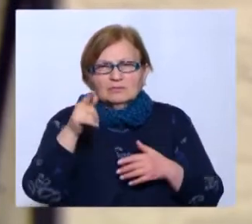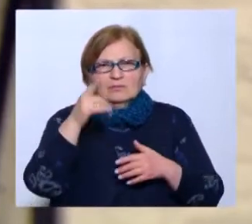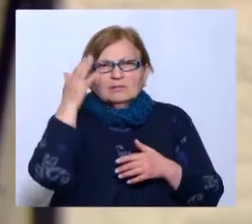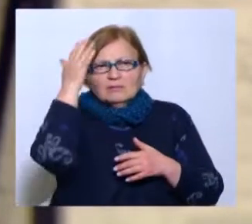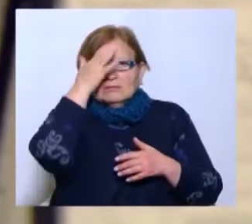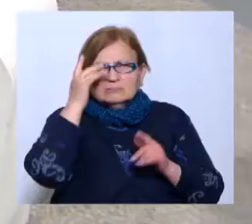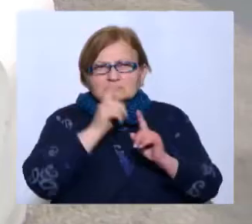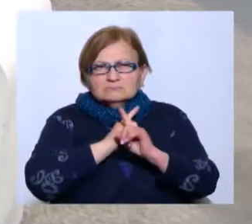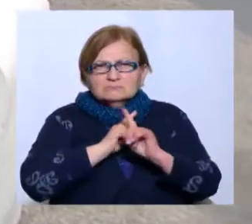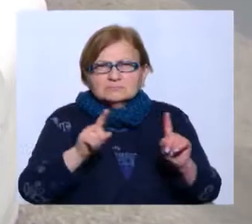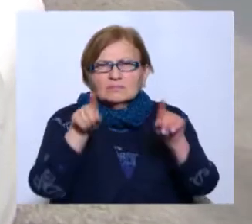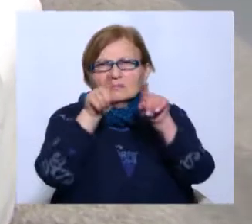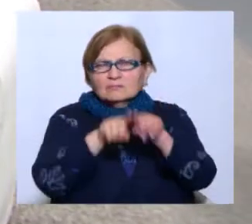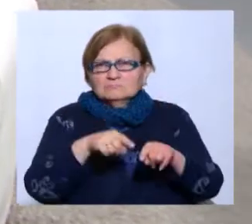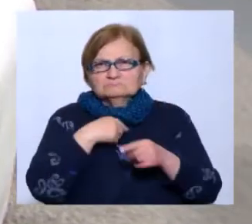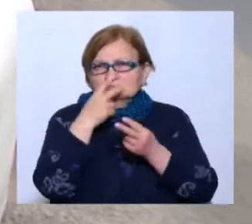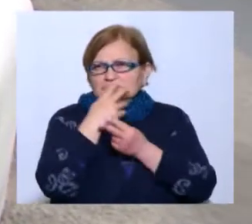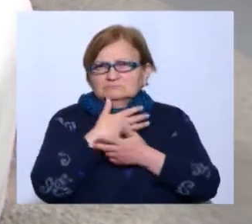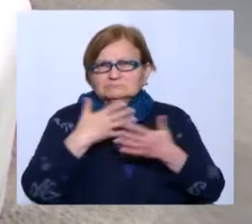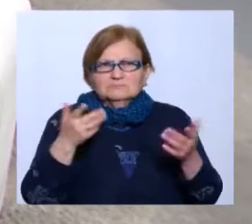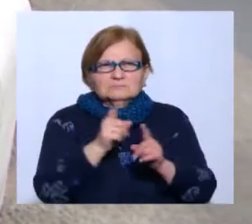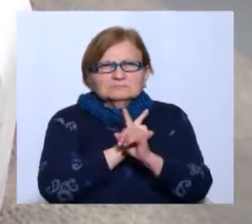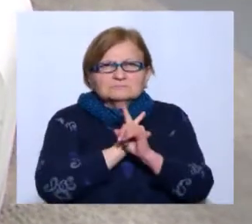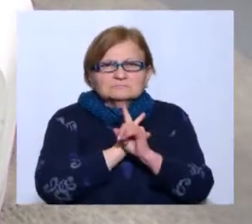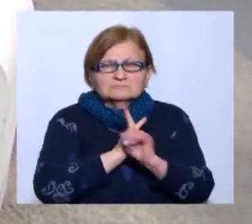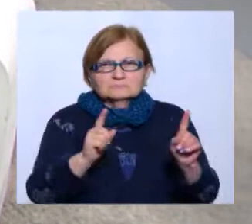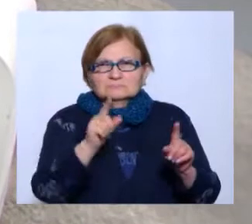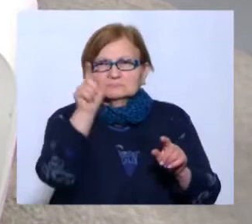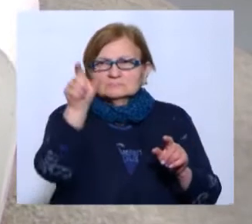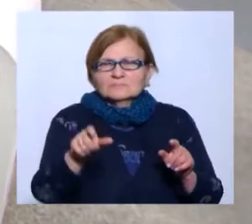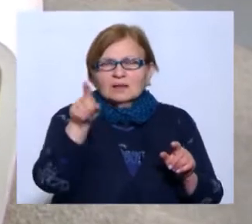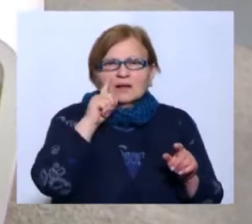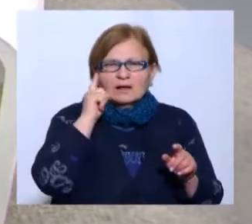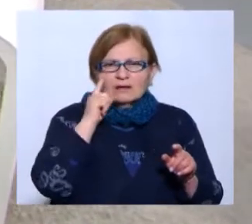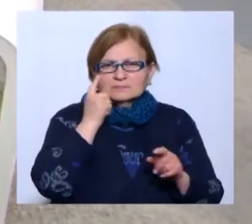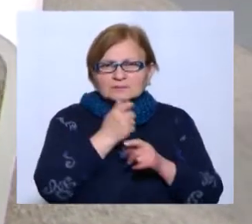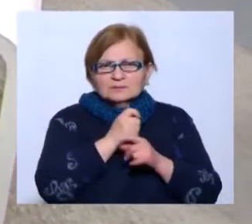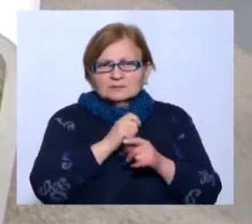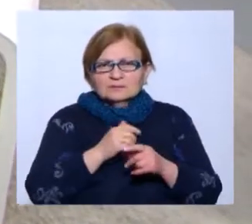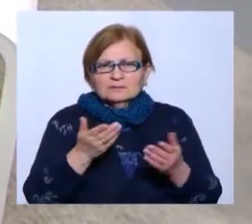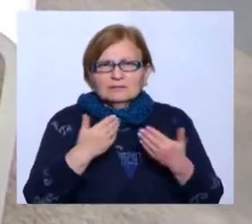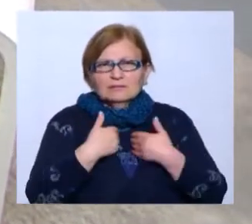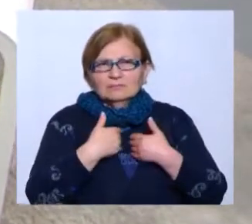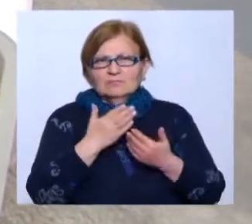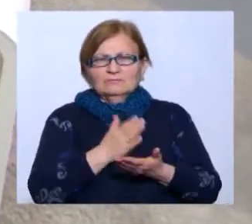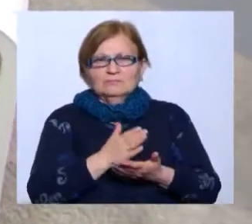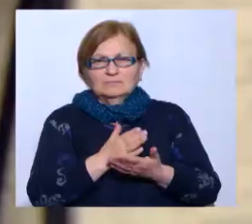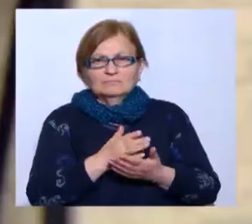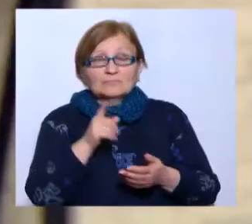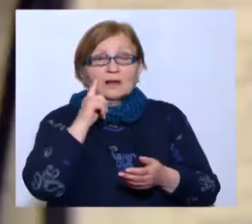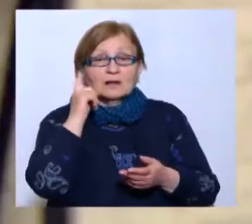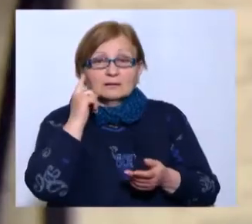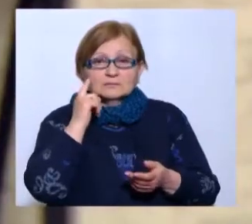ქარით, უხილავი ნაბიჯით, როგორც ეს უჩვეულო და უტეხი ჭაბუკი, რომელიც ამბობდა: აი მეო.